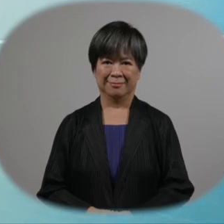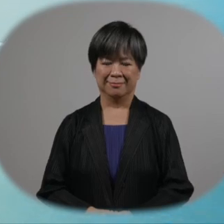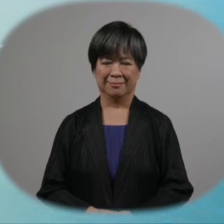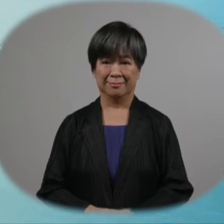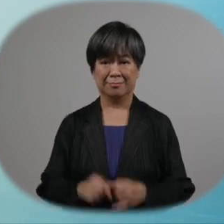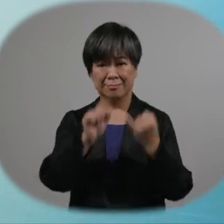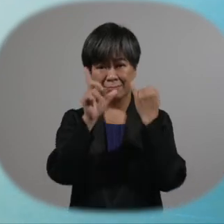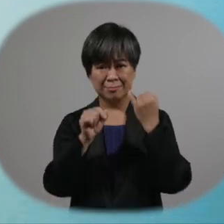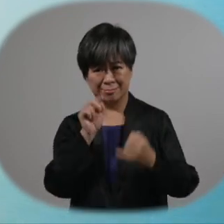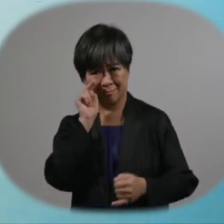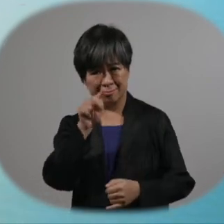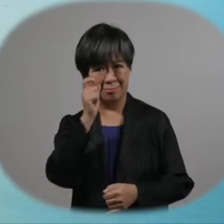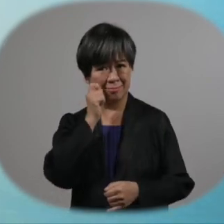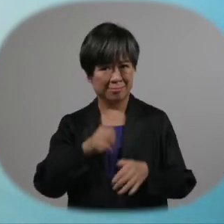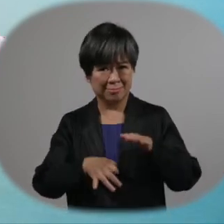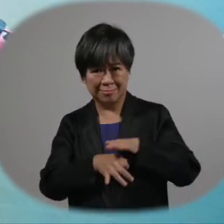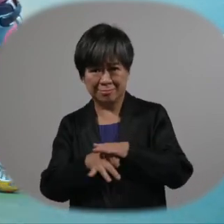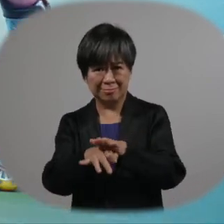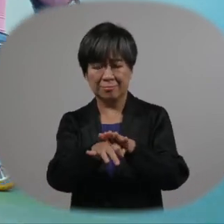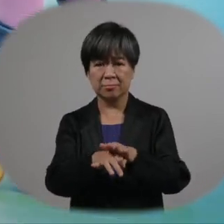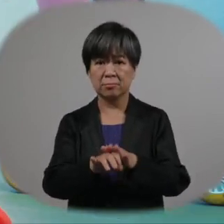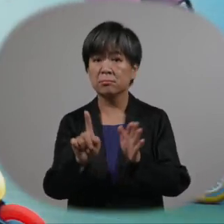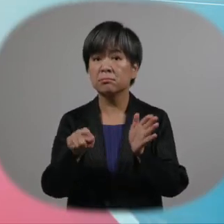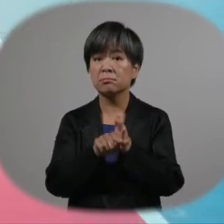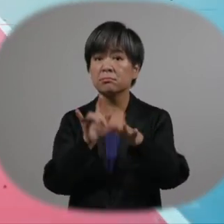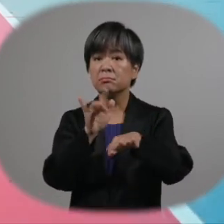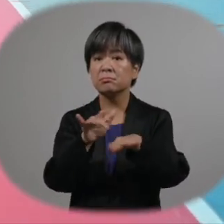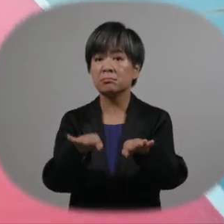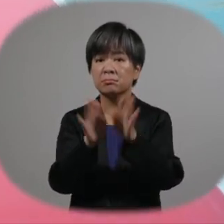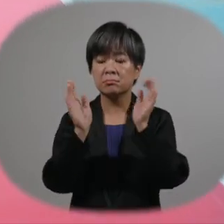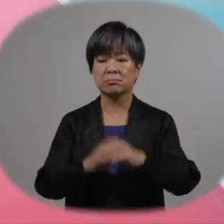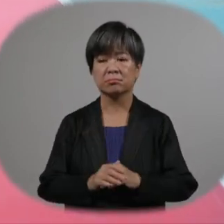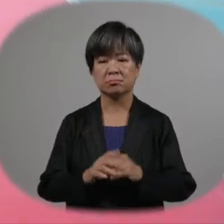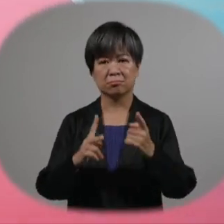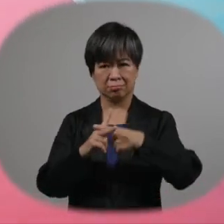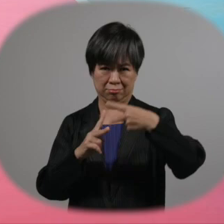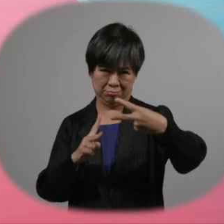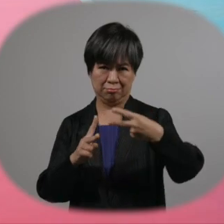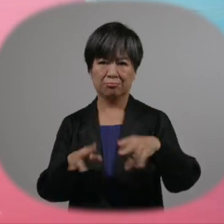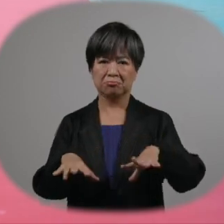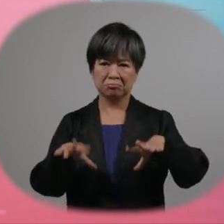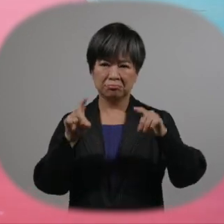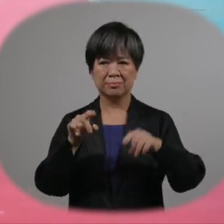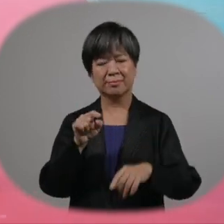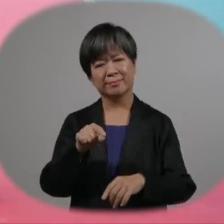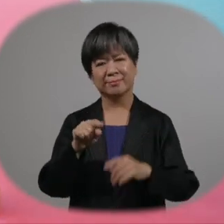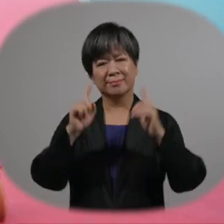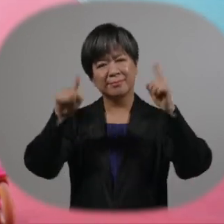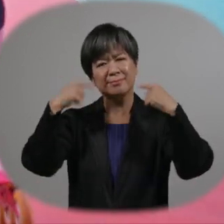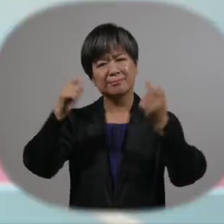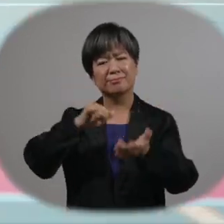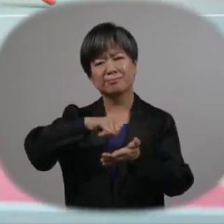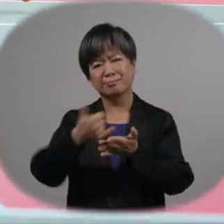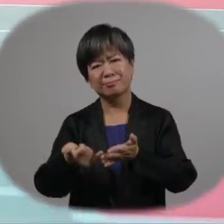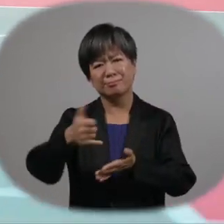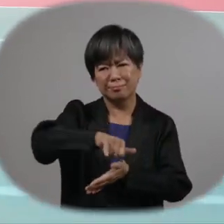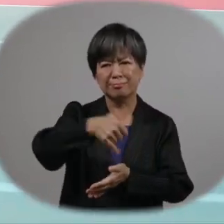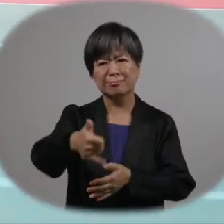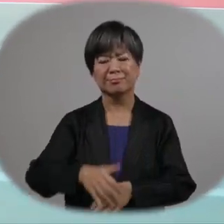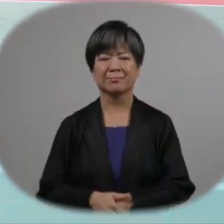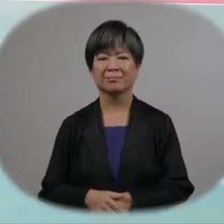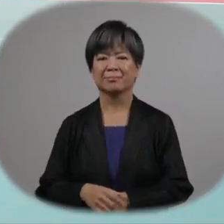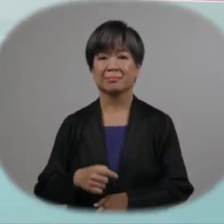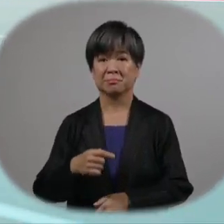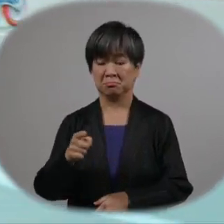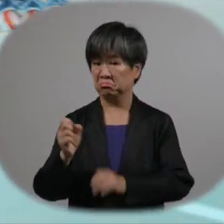秀娟，我看你那么喜欢直排轮，那你是从什么时候开始接触直排轮的？ 小学二年级，一开始是经常跌倒， 一直跌倒就我不